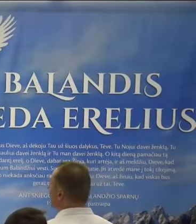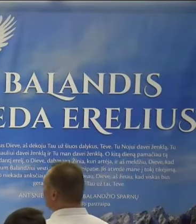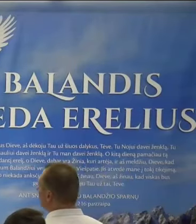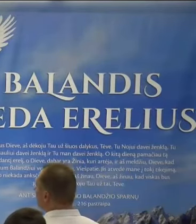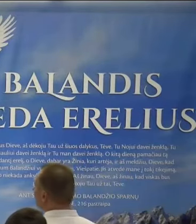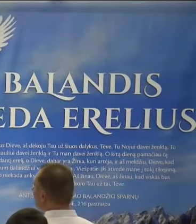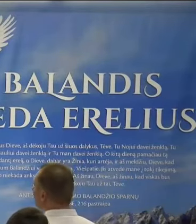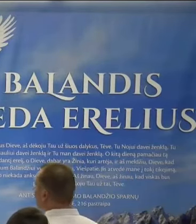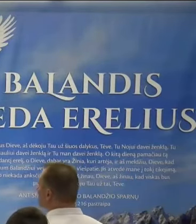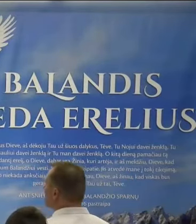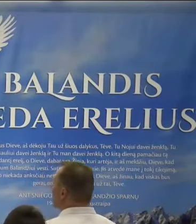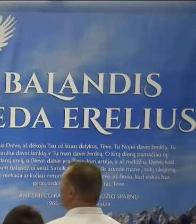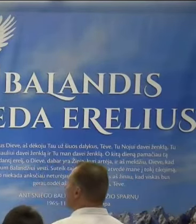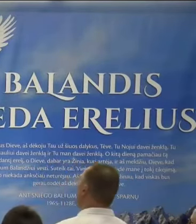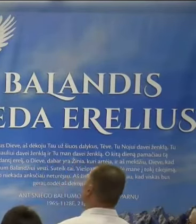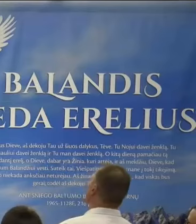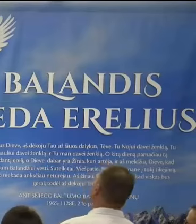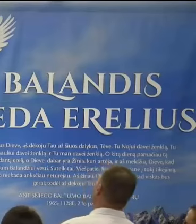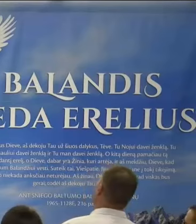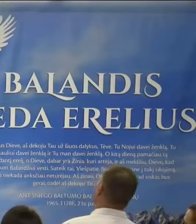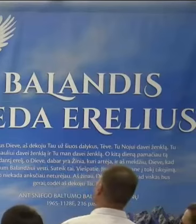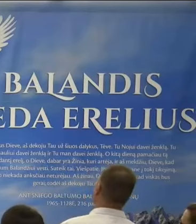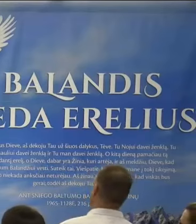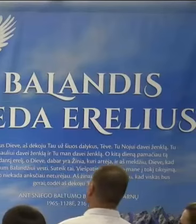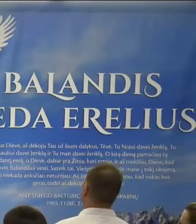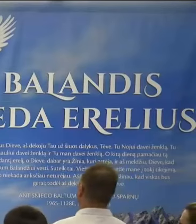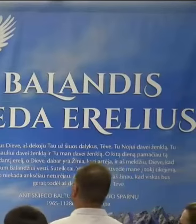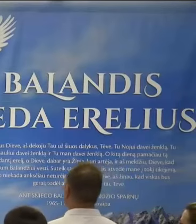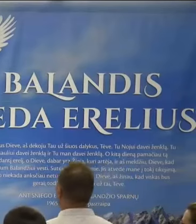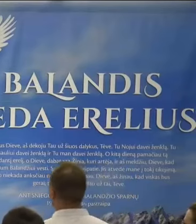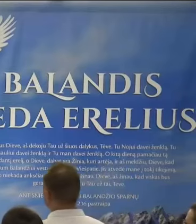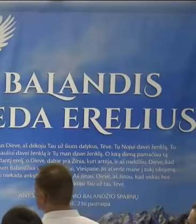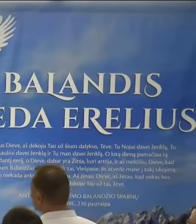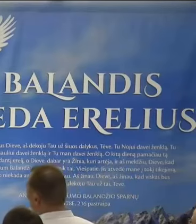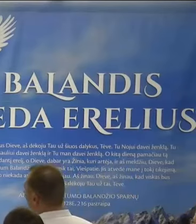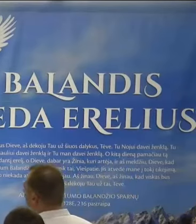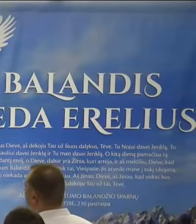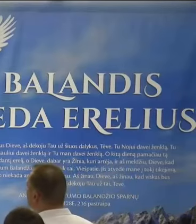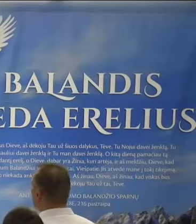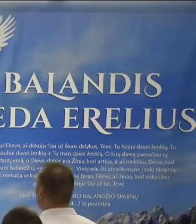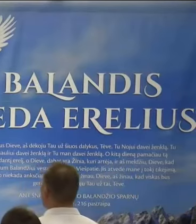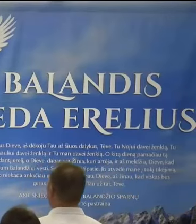jis abus, jam šlovė mūsų atpirkėjas